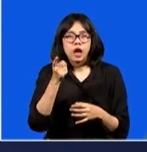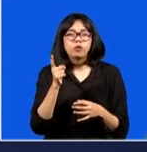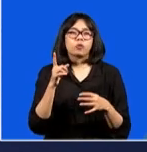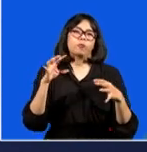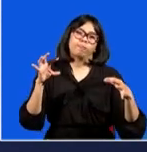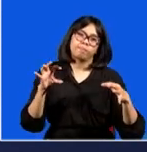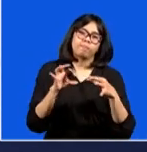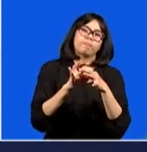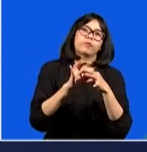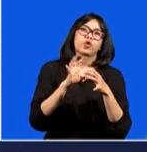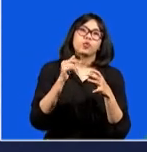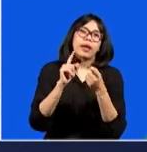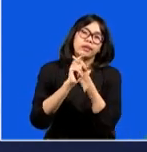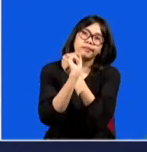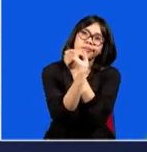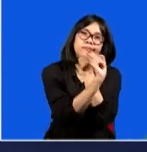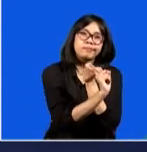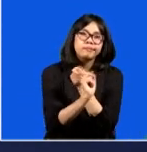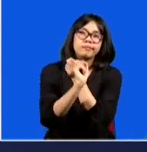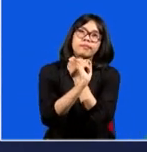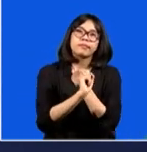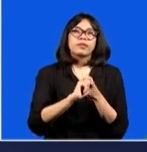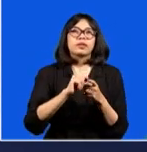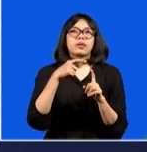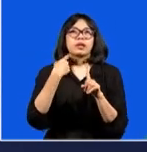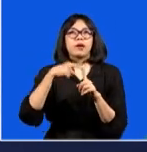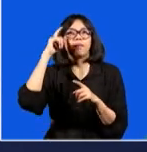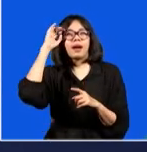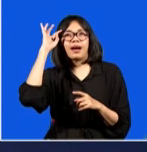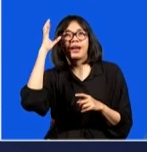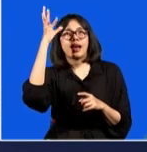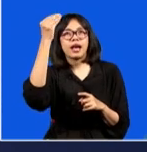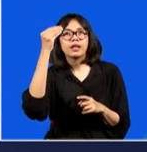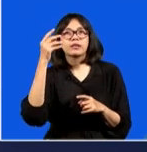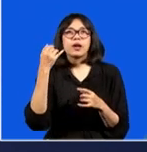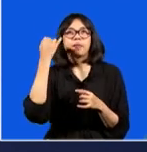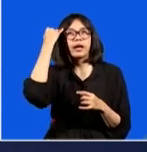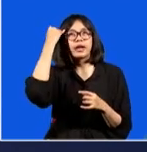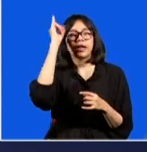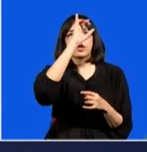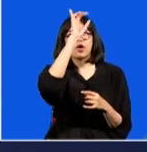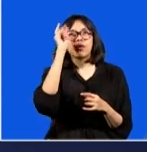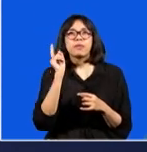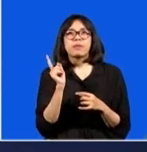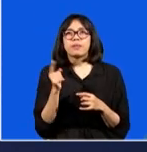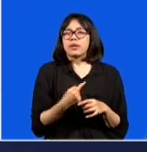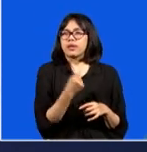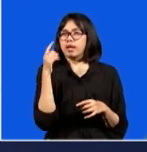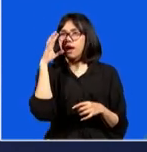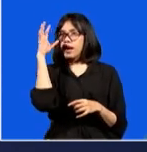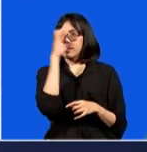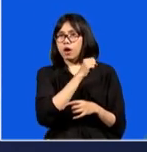bisa lebih dekat lagi gitu bisa lebih kreatif lagi bisa berinovasi lebih dalam lagi karena kita mengerti betul